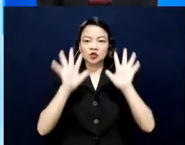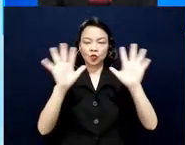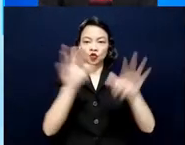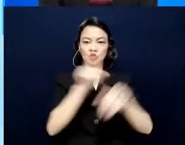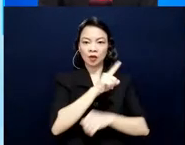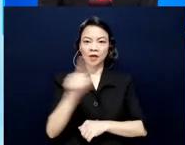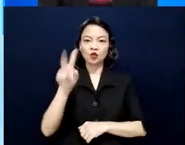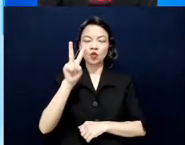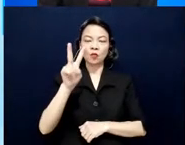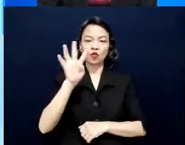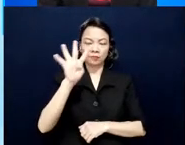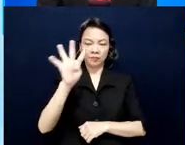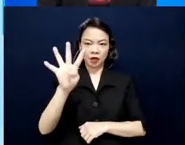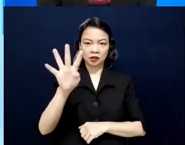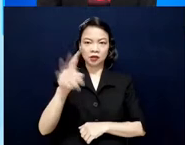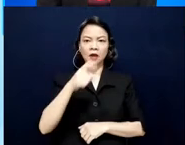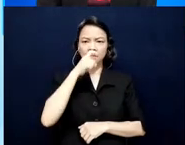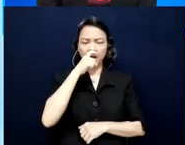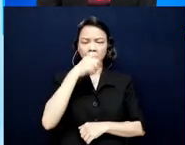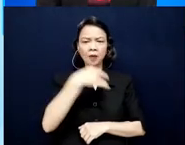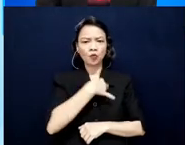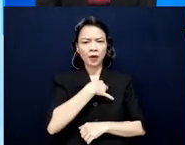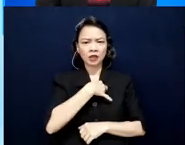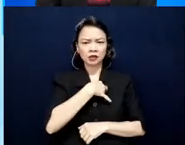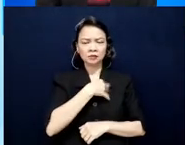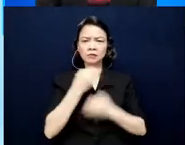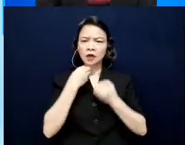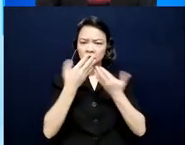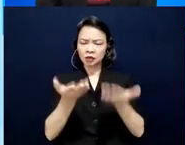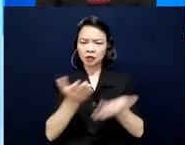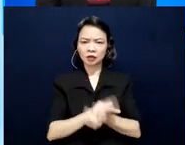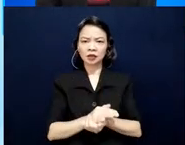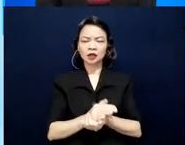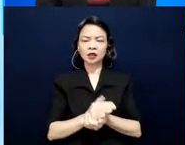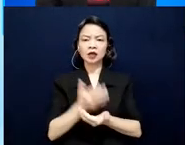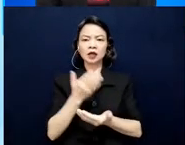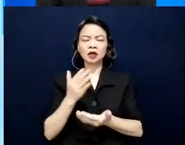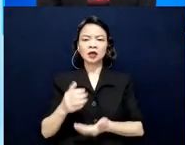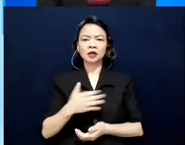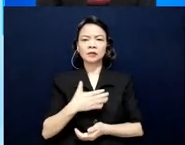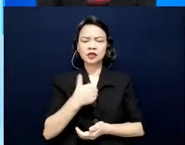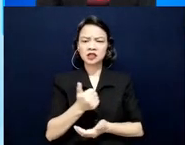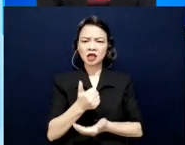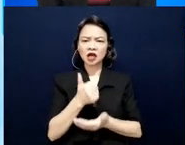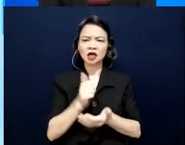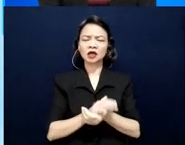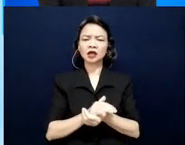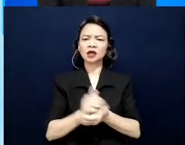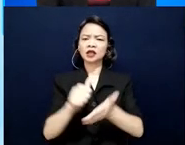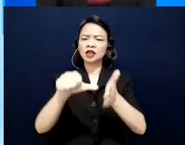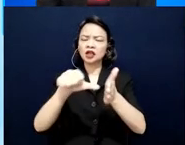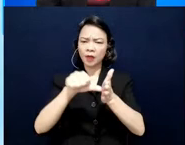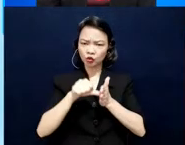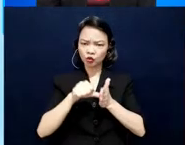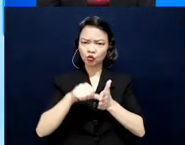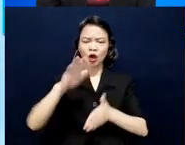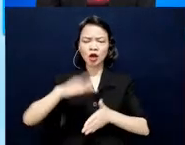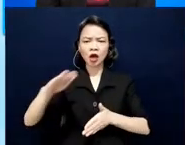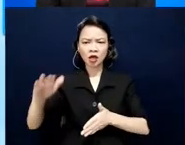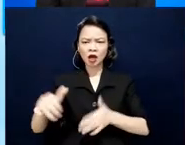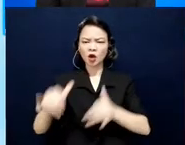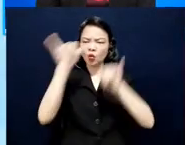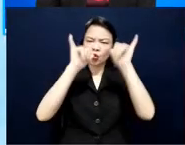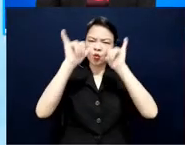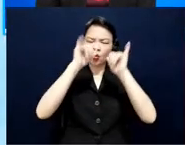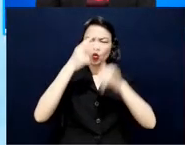sini mengatakan bahwa Ibu bagaimana kita bisa dibantu enggak di anak-anak di sini ini masalah mirasnya, masalah merokoknya itu tambah